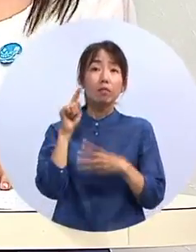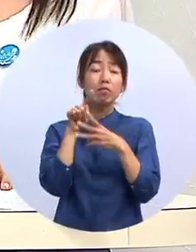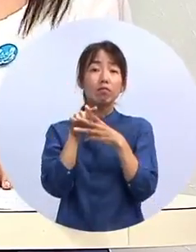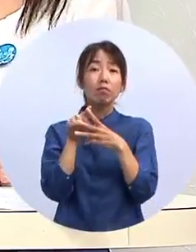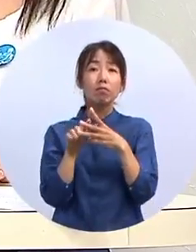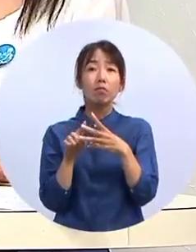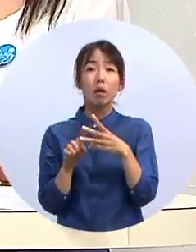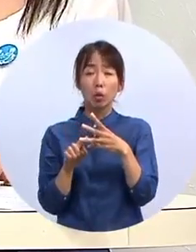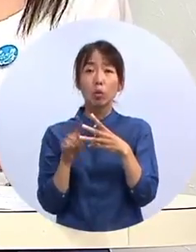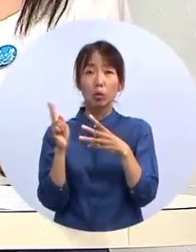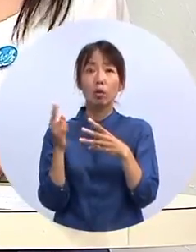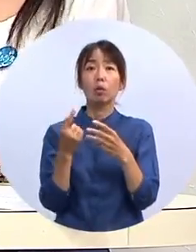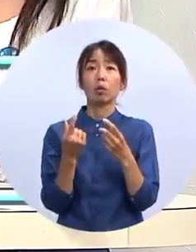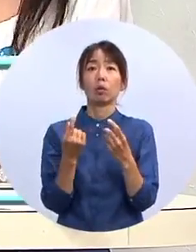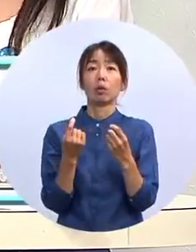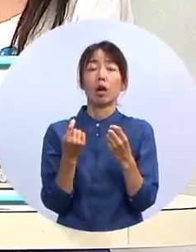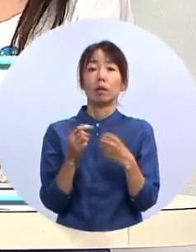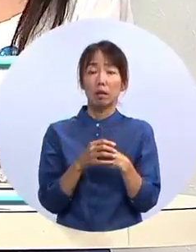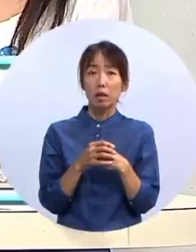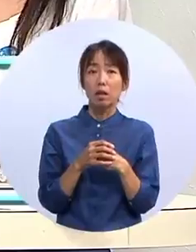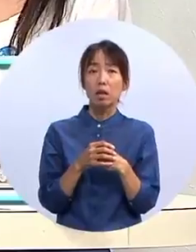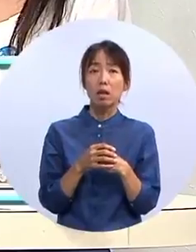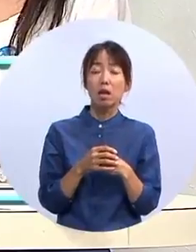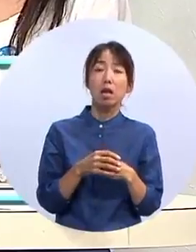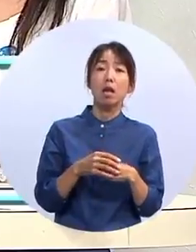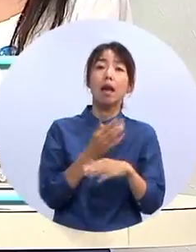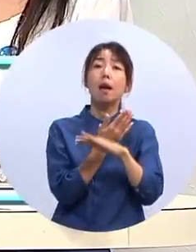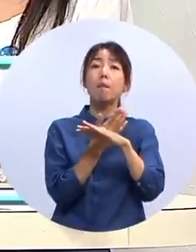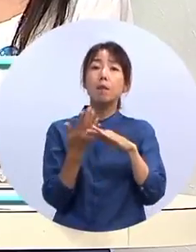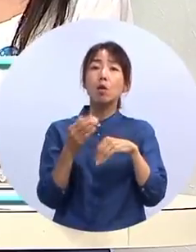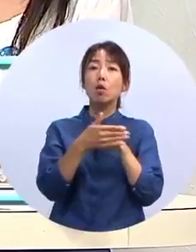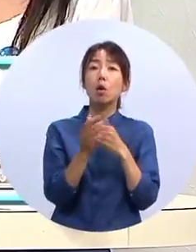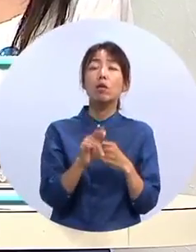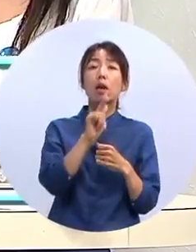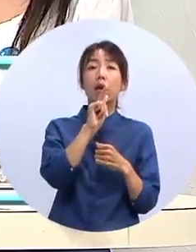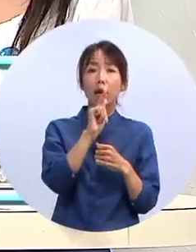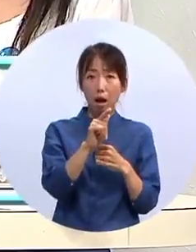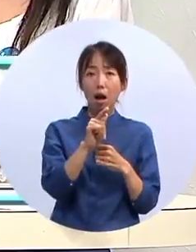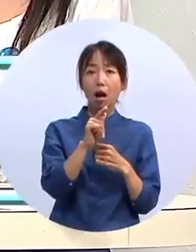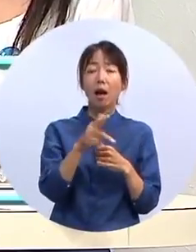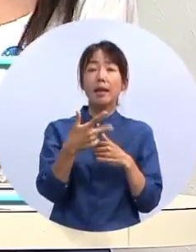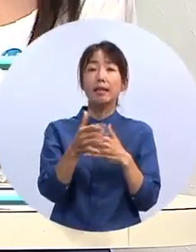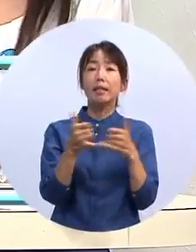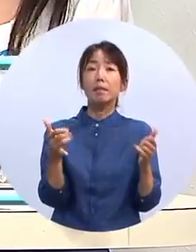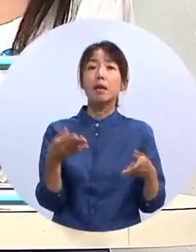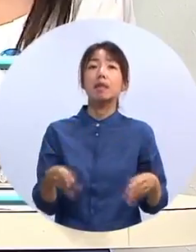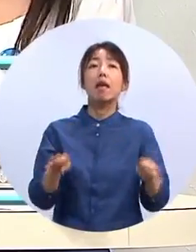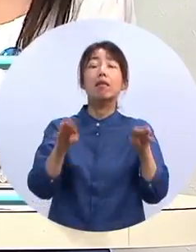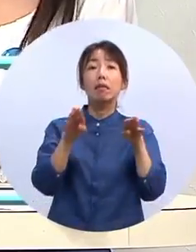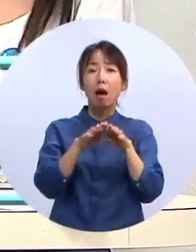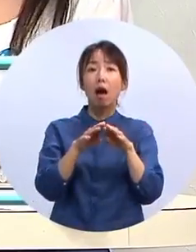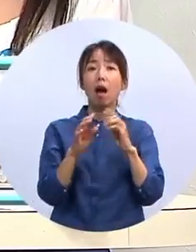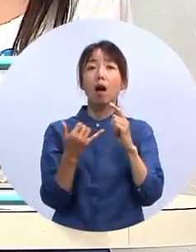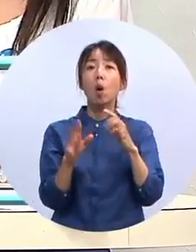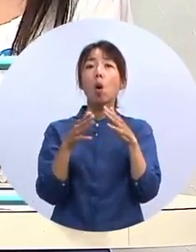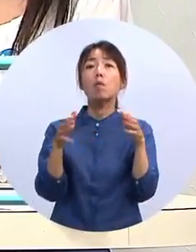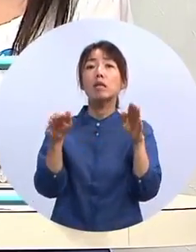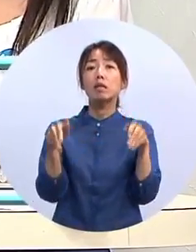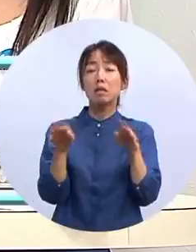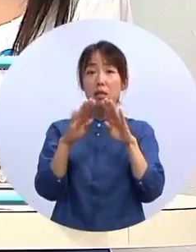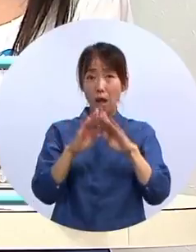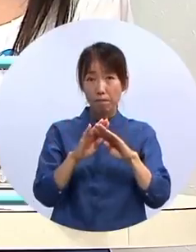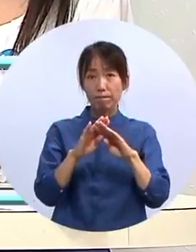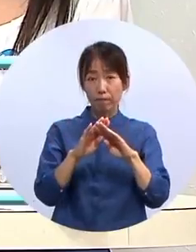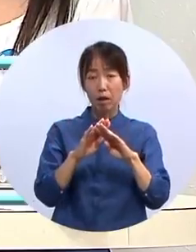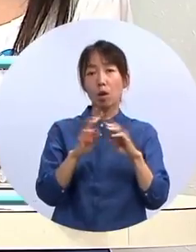賞、標語コンクールともに緑保全課や石川文館を除く各市民センター、公民館、長久保公園